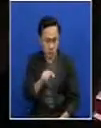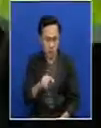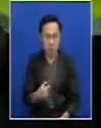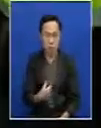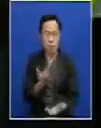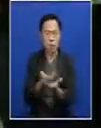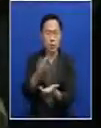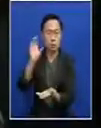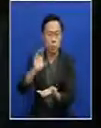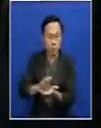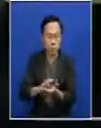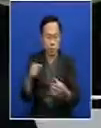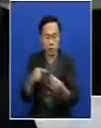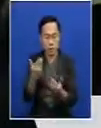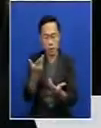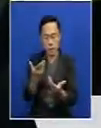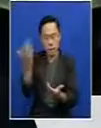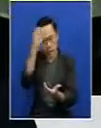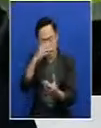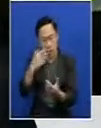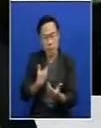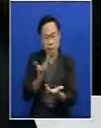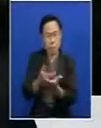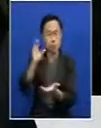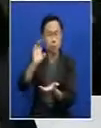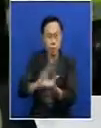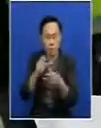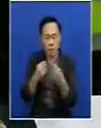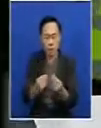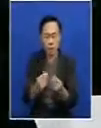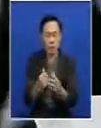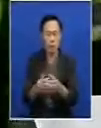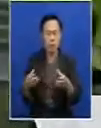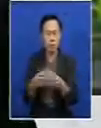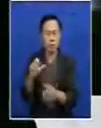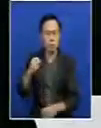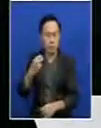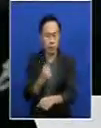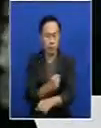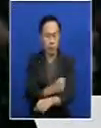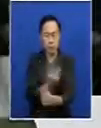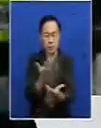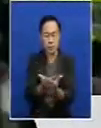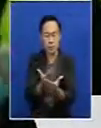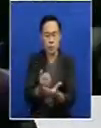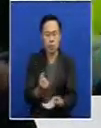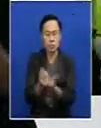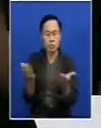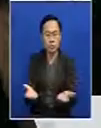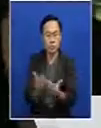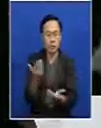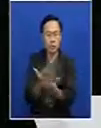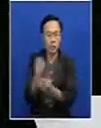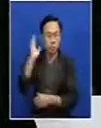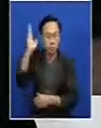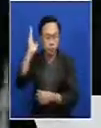ษาเรื่องเงินทุนในการหาเสียงเลือกตั้งยอมรับให้บริษัทและก็สหภาพแรงงานจ่ายเงินทางอ้อมในการหาเสียงได้ไม่จ